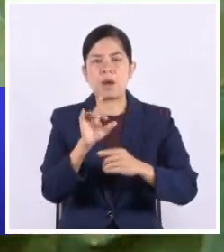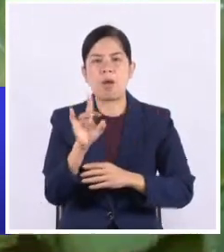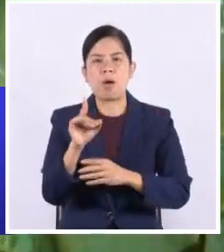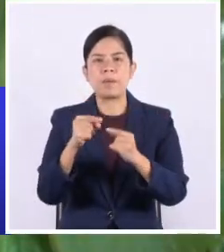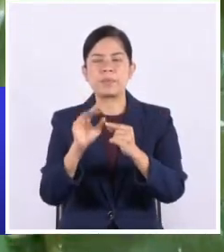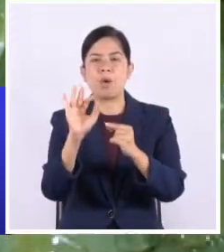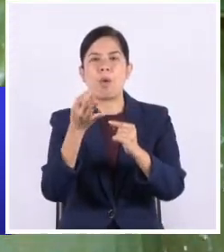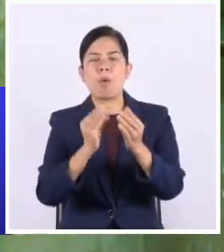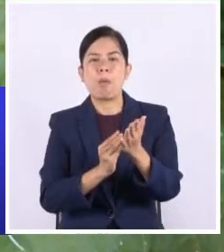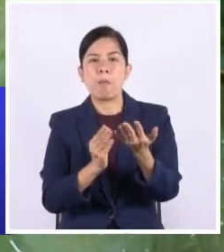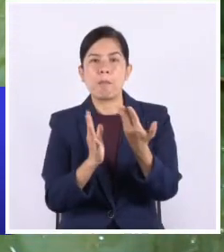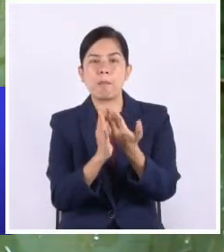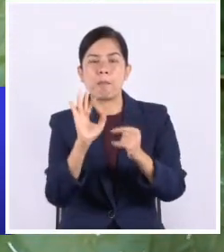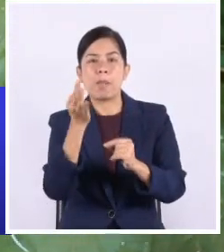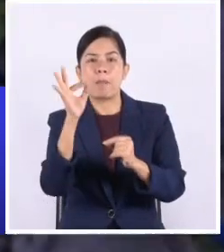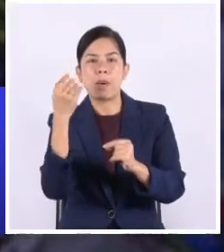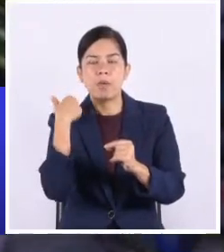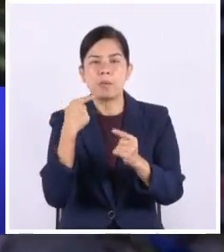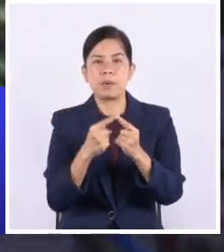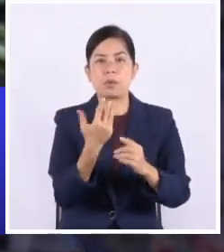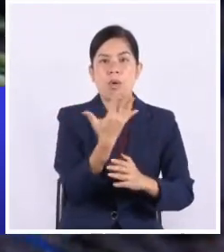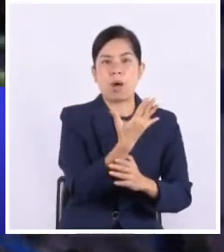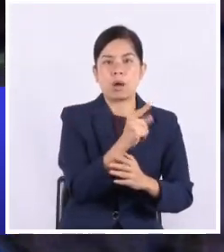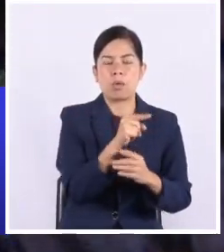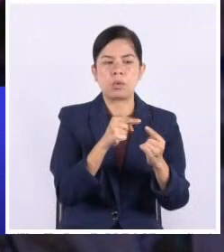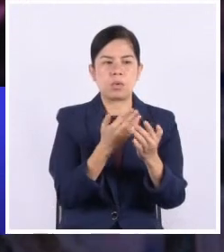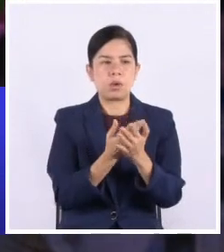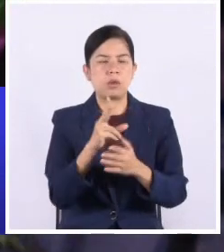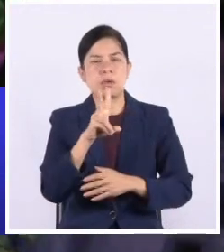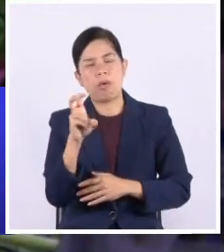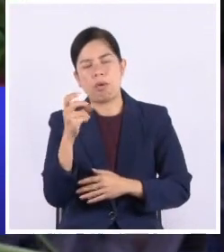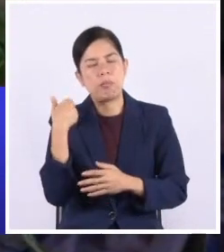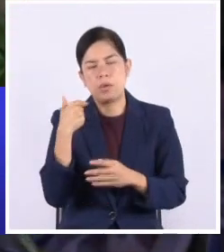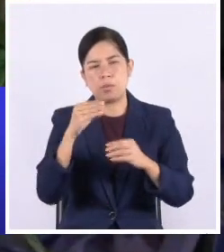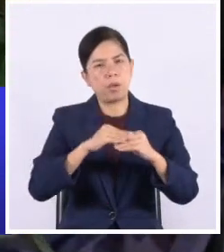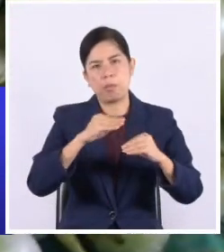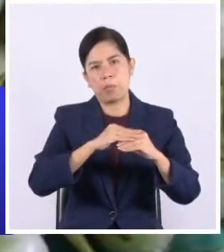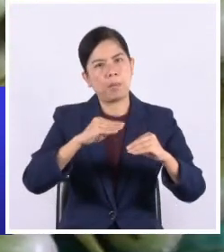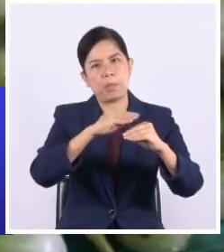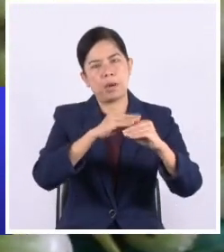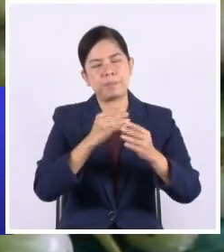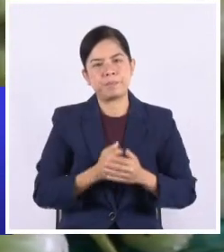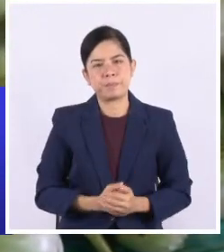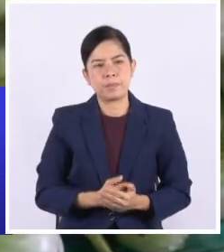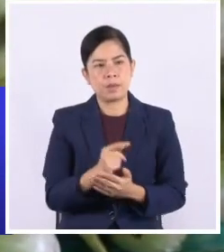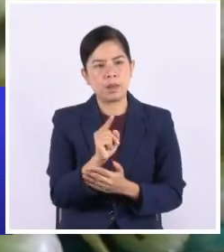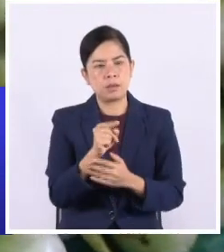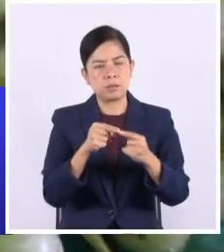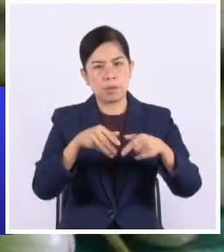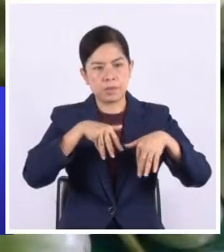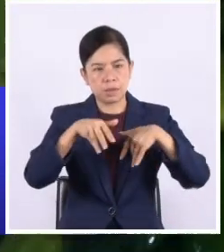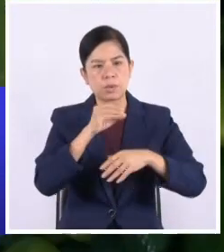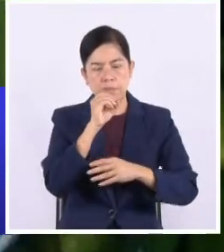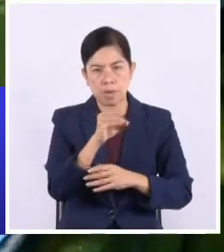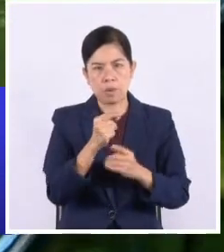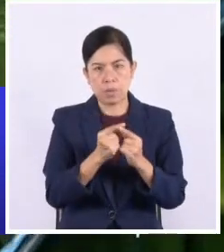5กกนะขาย 200บาทอื่นๆก็ขึ้นตามเหมือนกันคุณผู้ชมคะเอ่อบางคนก็บอกว่ามันเป็นไปได้เหมือนกันคือทาง